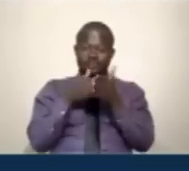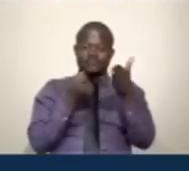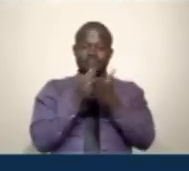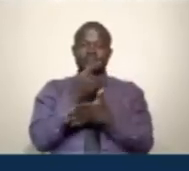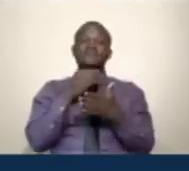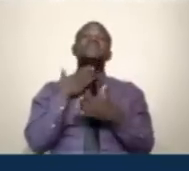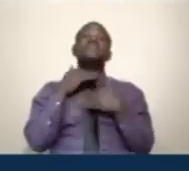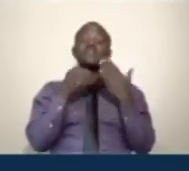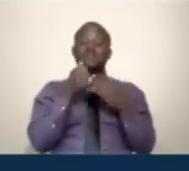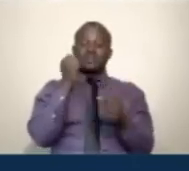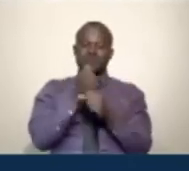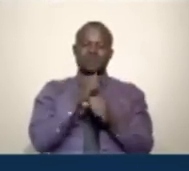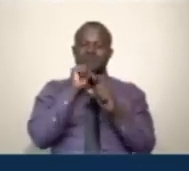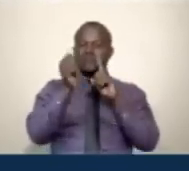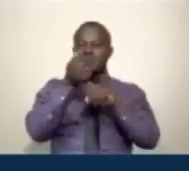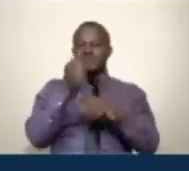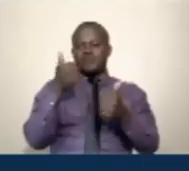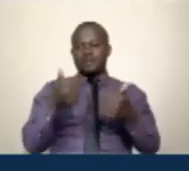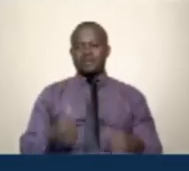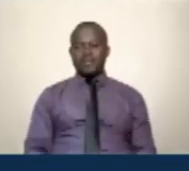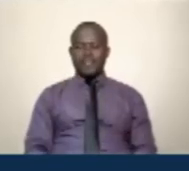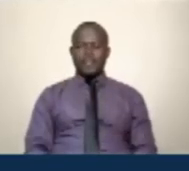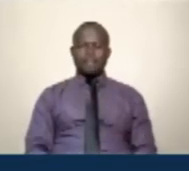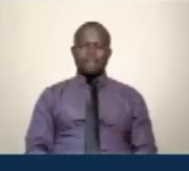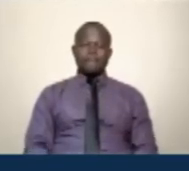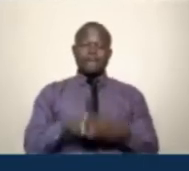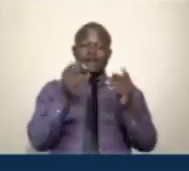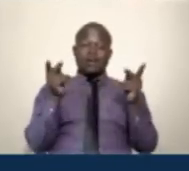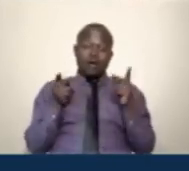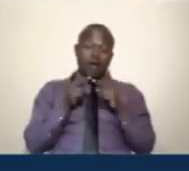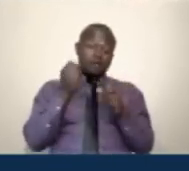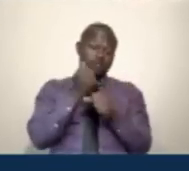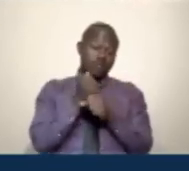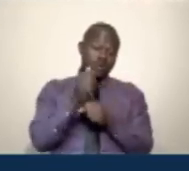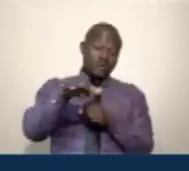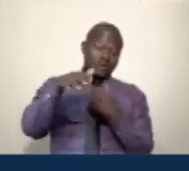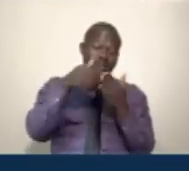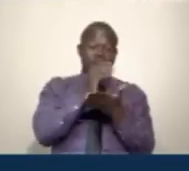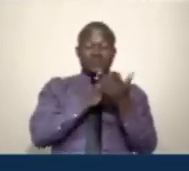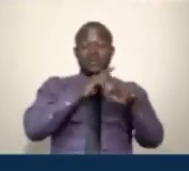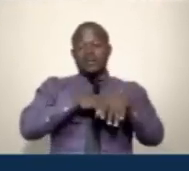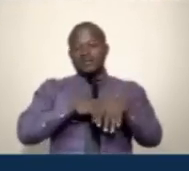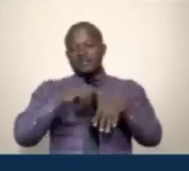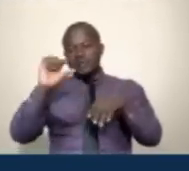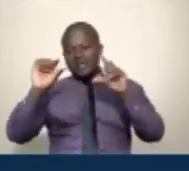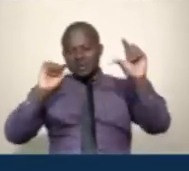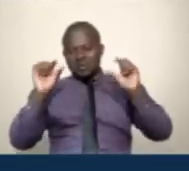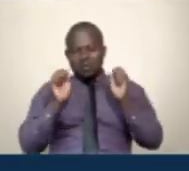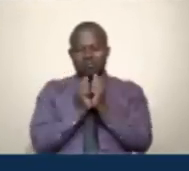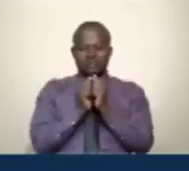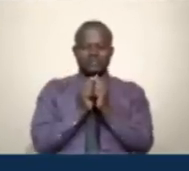zituma ibyo yifuza gukora atabigeraho neza. Bo ahantu nkorera ari igihambano hato